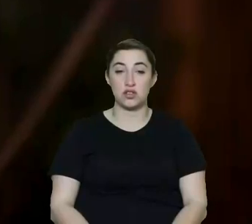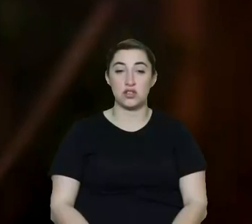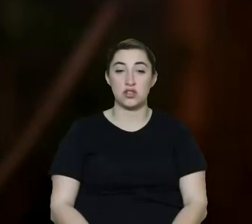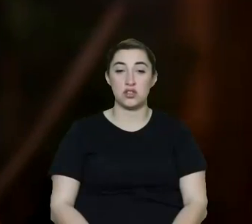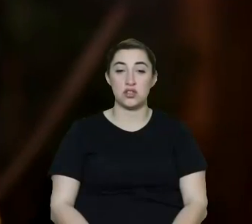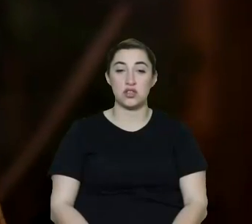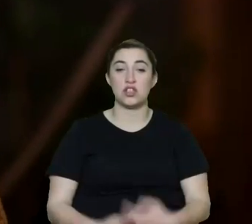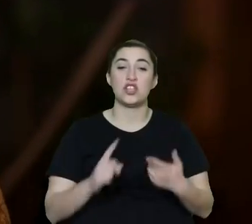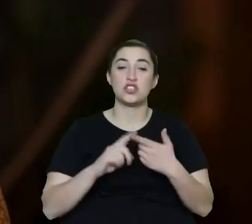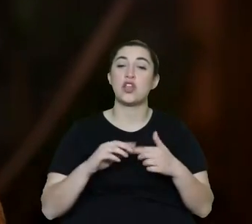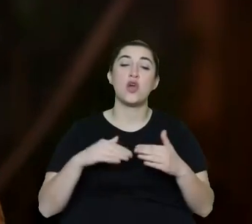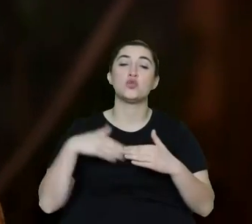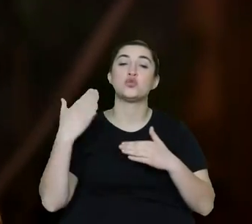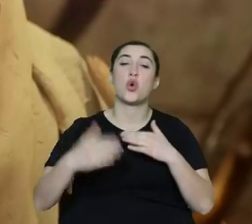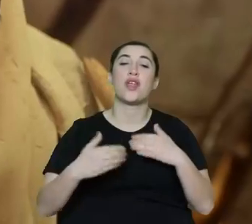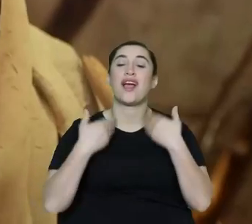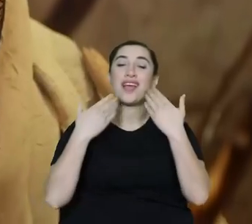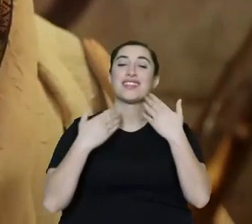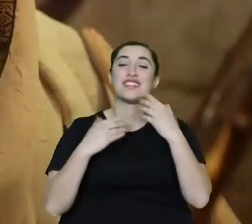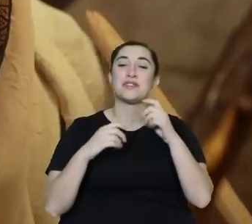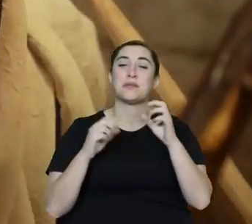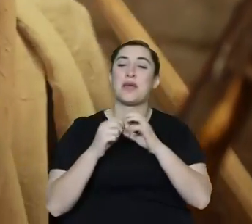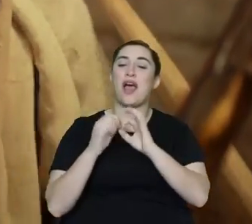İkinciden sonra bir adını almış Şeyh babam kadının.